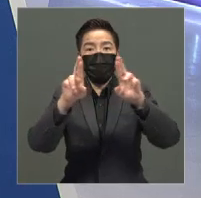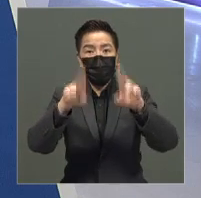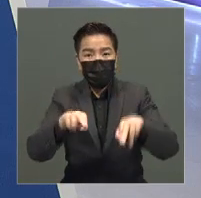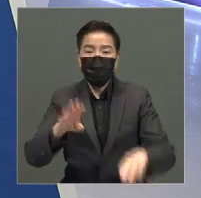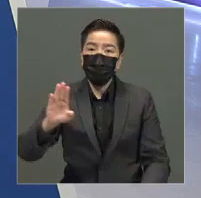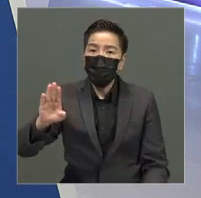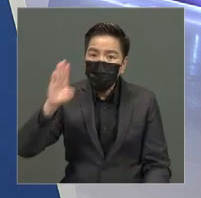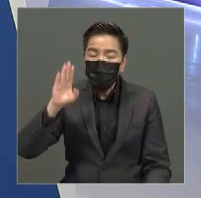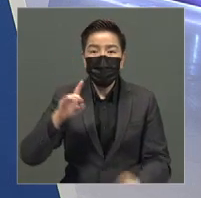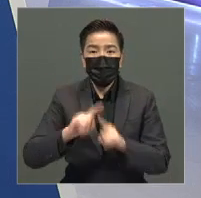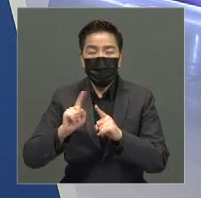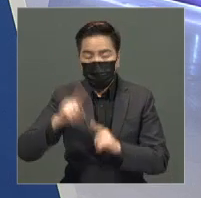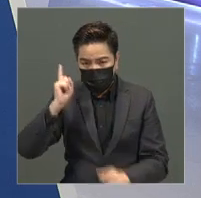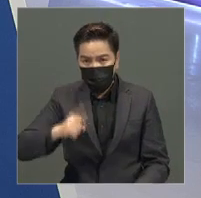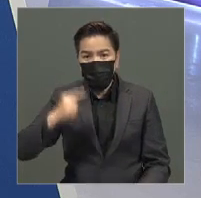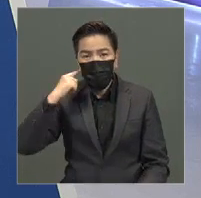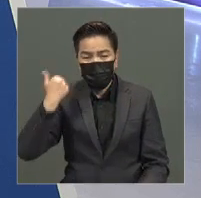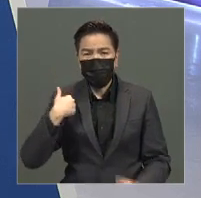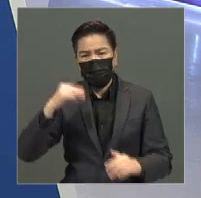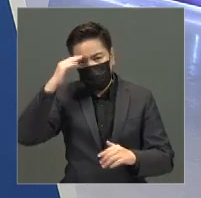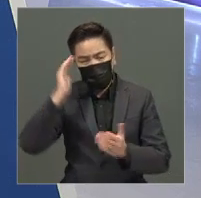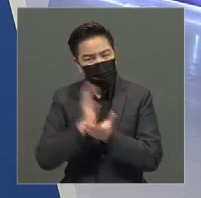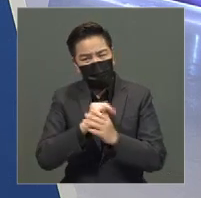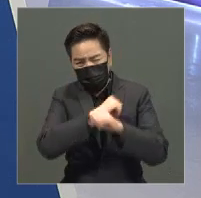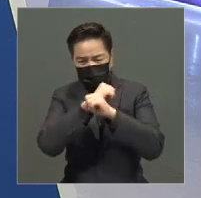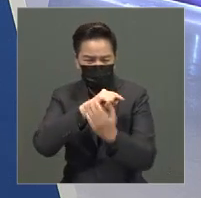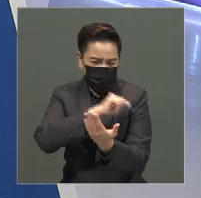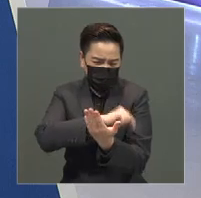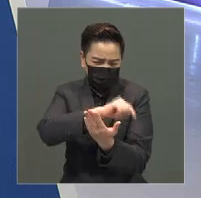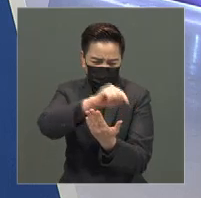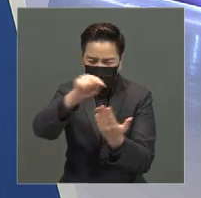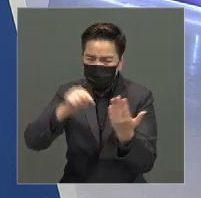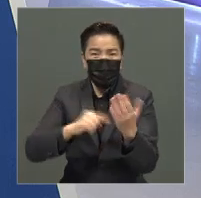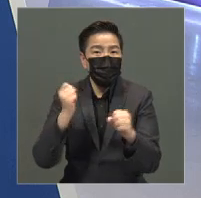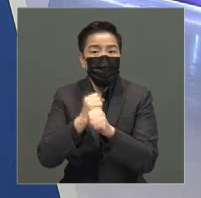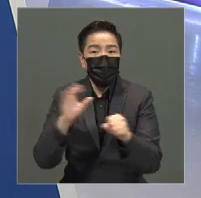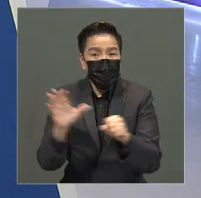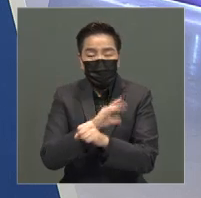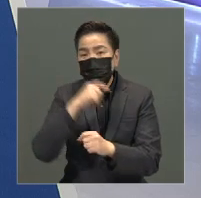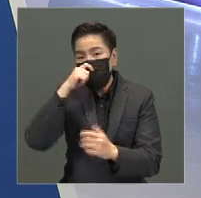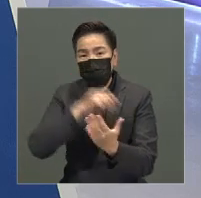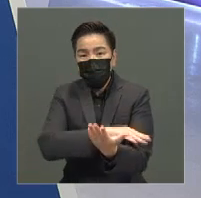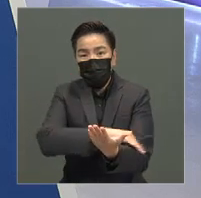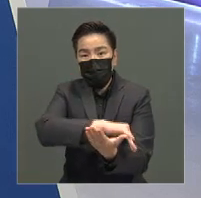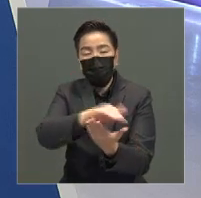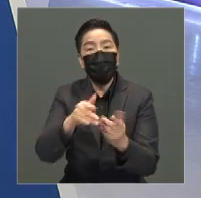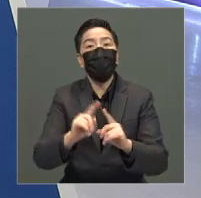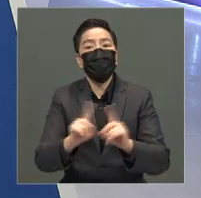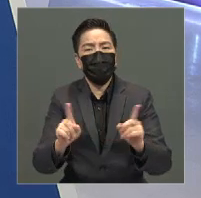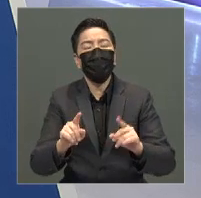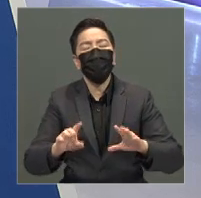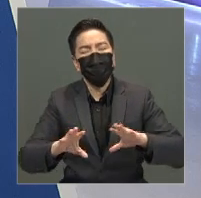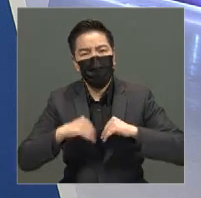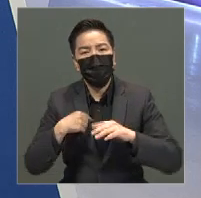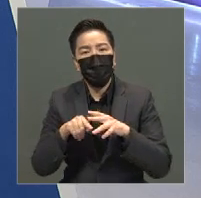วยก็แล้วกันจริงๆอ่ะเจ้าหน้าที่เขาคุมเข้มกันอย่างเต็มที่เลยนะทำงานกันอย่างหนักเลยนะคะแถวๆบริเวณชายแดนแต่ก็ต้องยอม